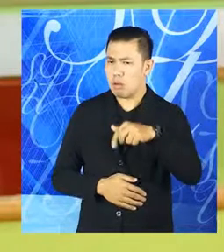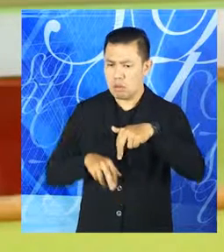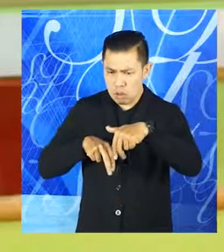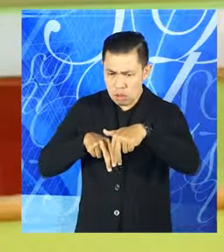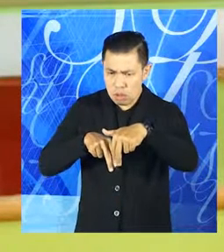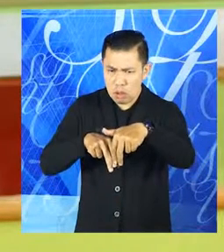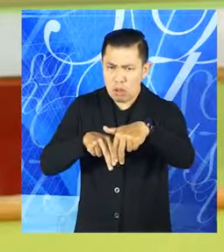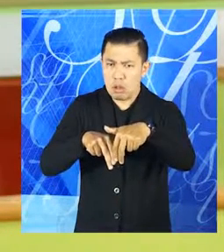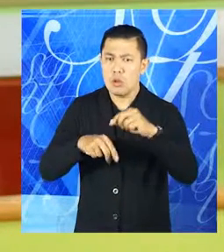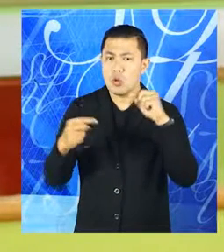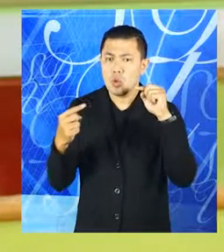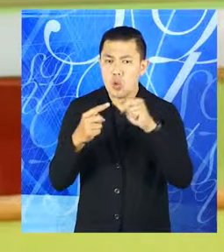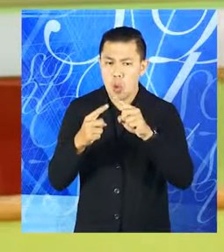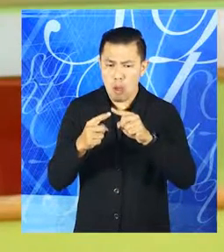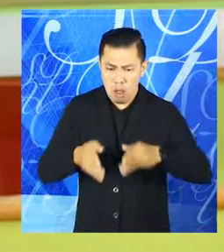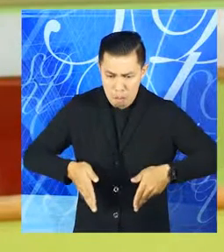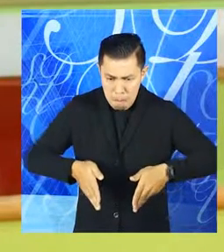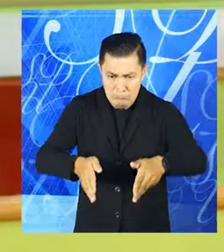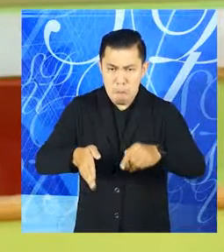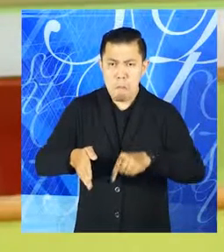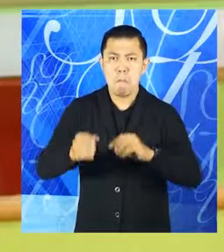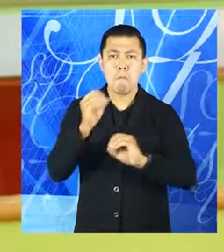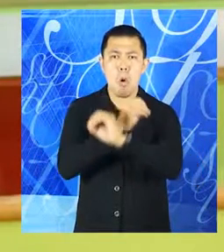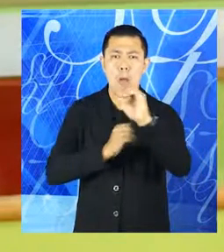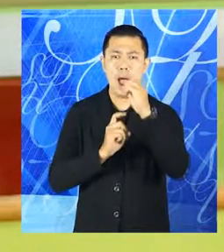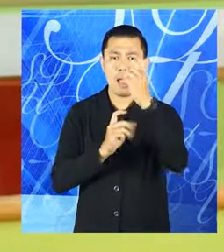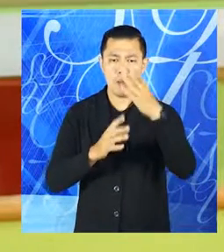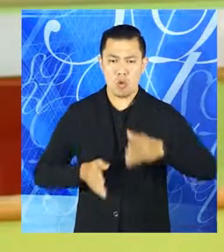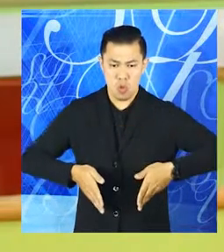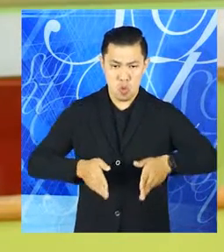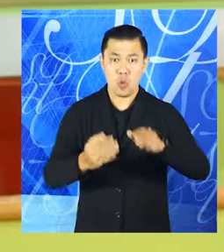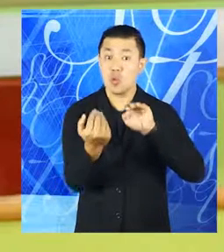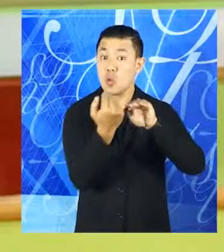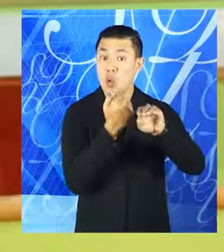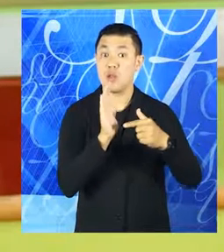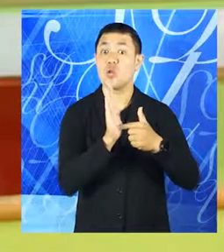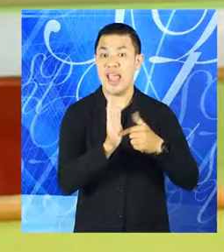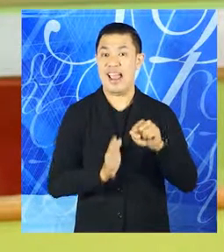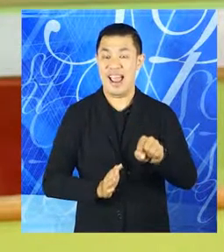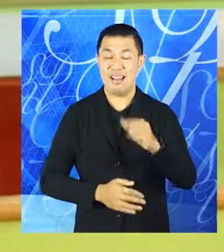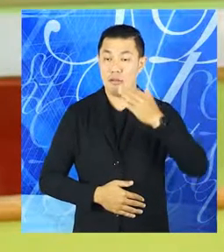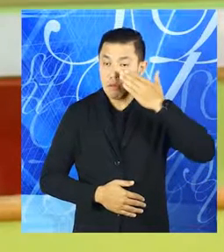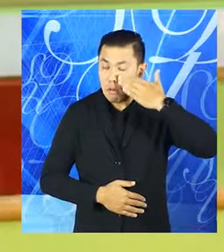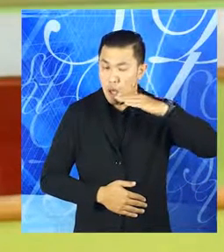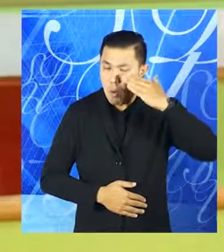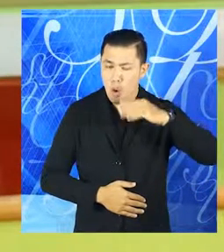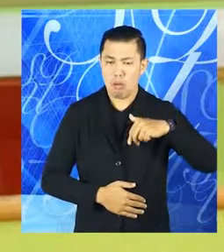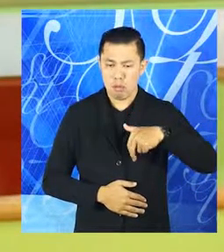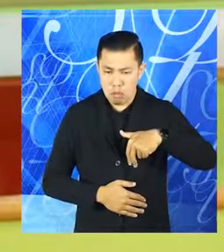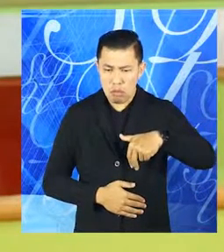ในทางที่ปลอดภัยยกตัวอย่างเช่นบนถนนหากคนตาบอดจะต้องอยู่บ